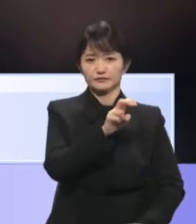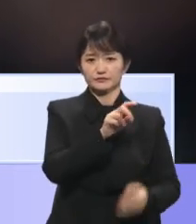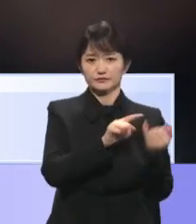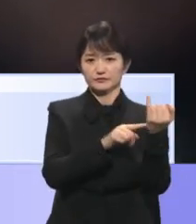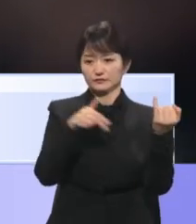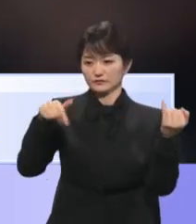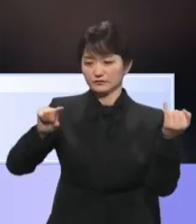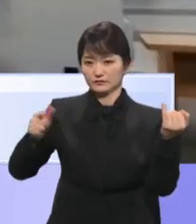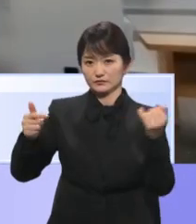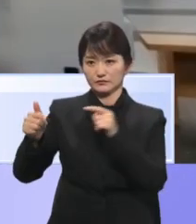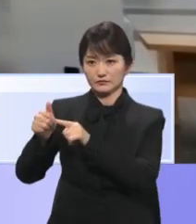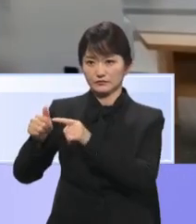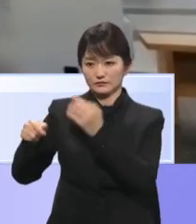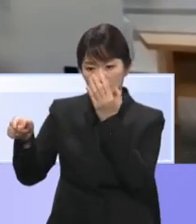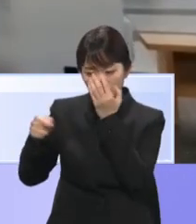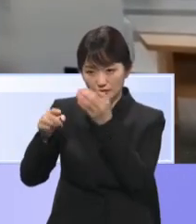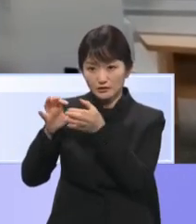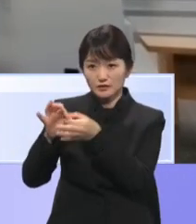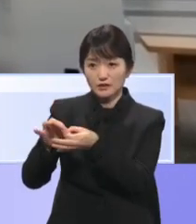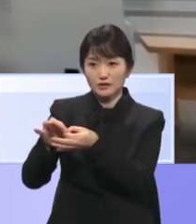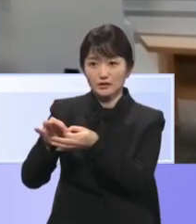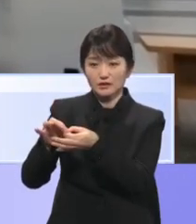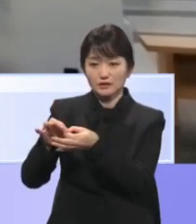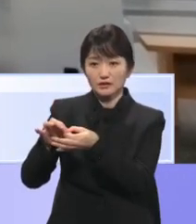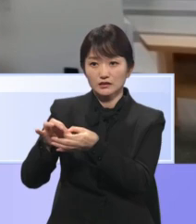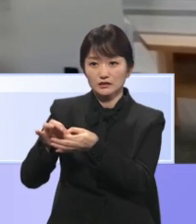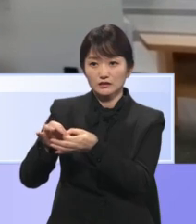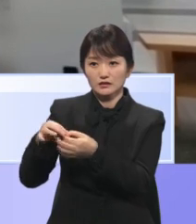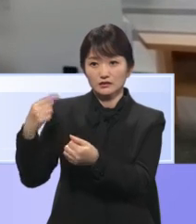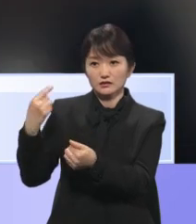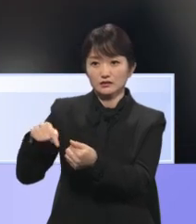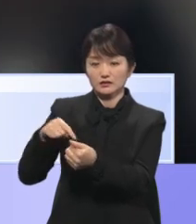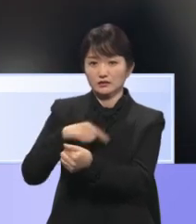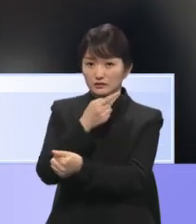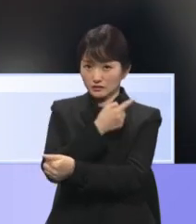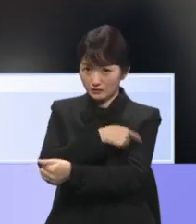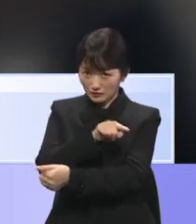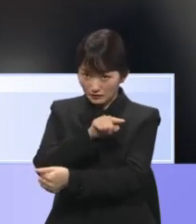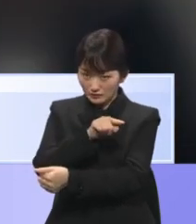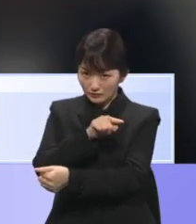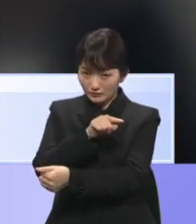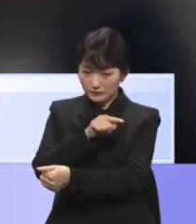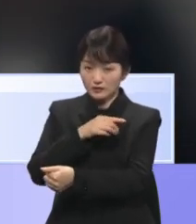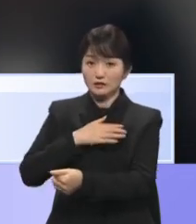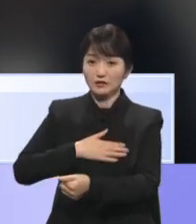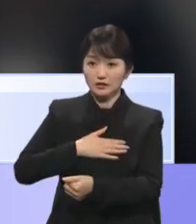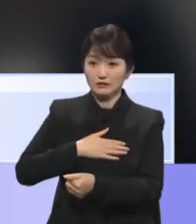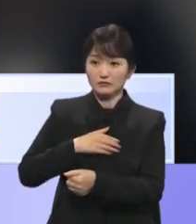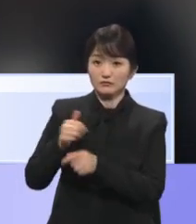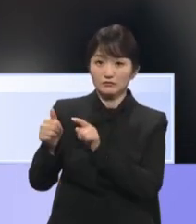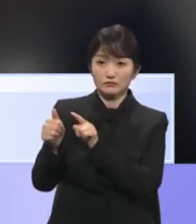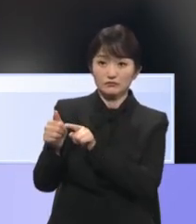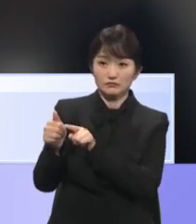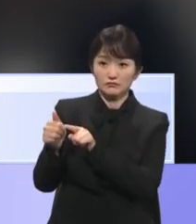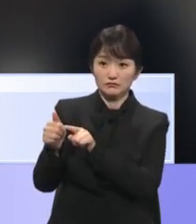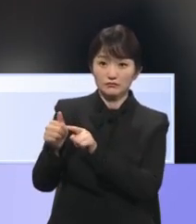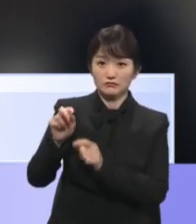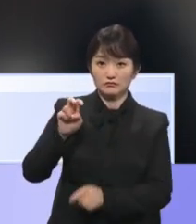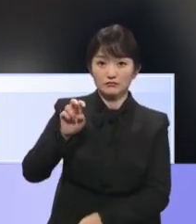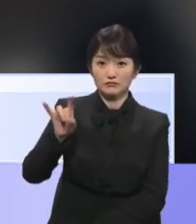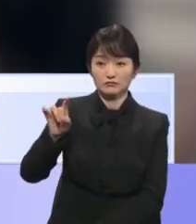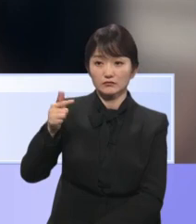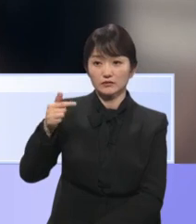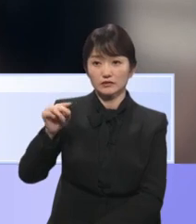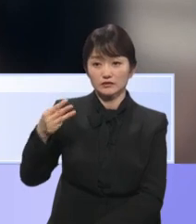팬 관련해서 아이들을 가르칠 자격이 없다라는 거는인지는 하고 있는 상황이었습니다 근데 그런 사람을 상대로 매널 펜싱